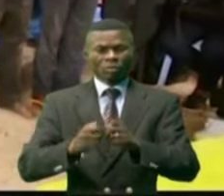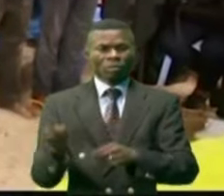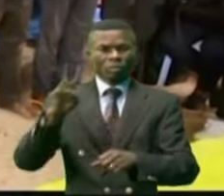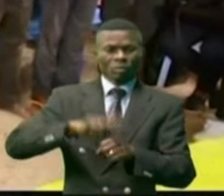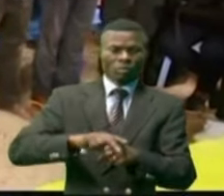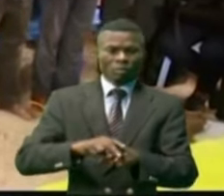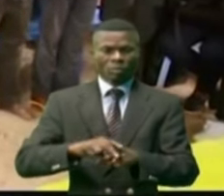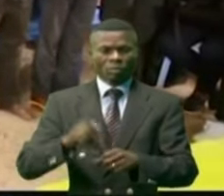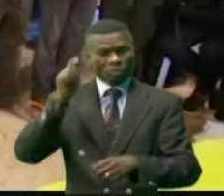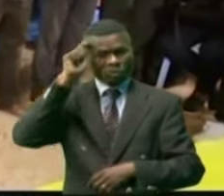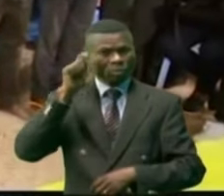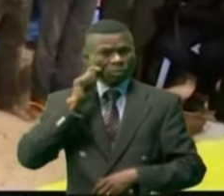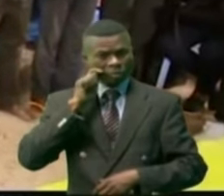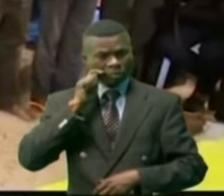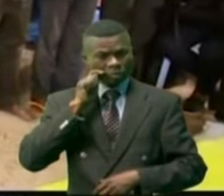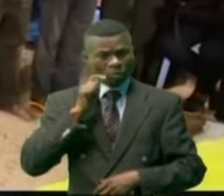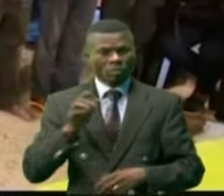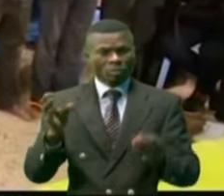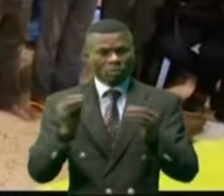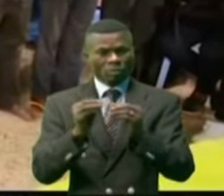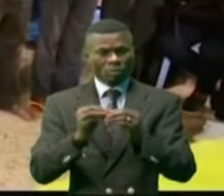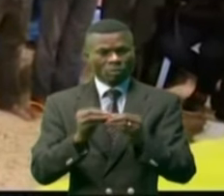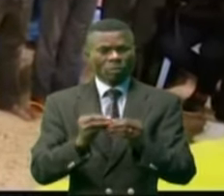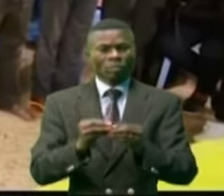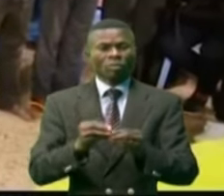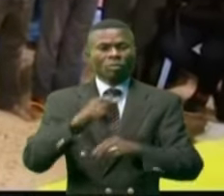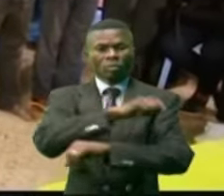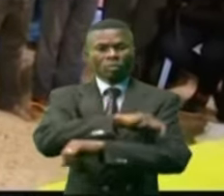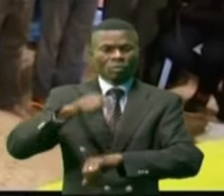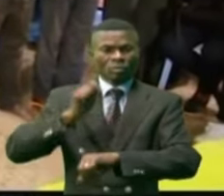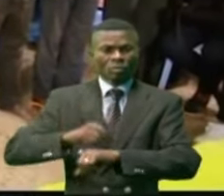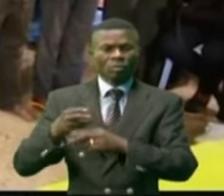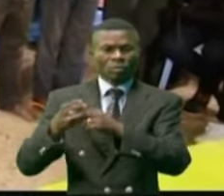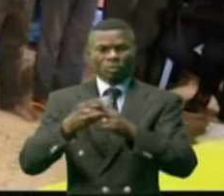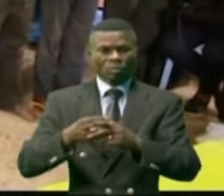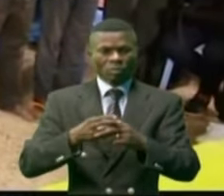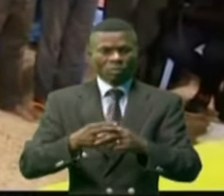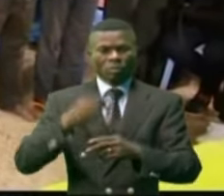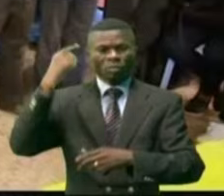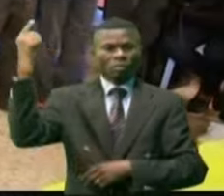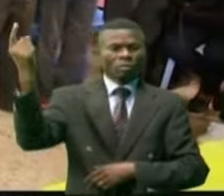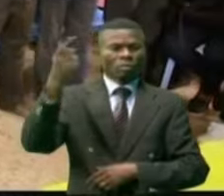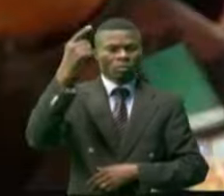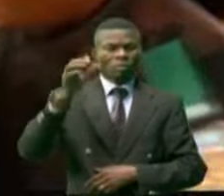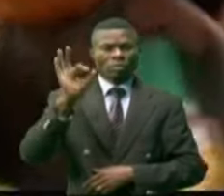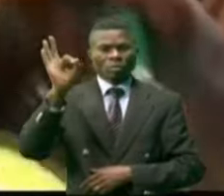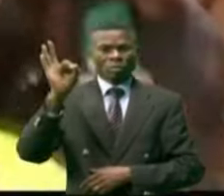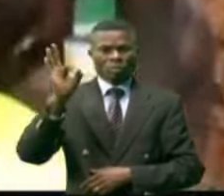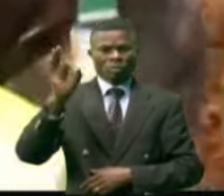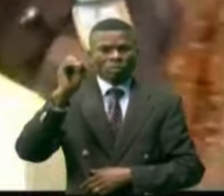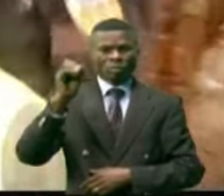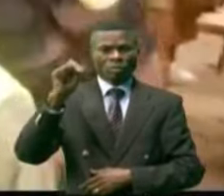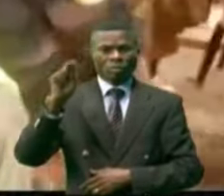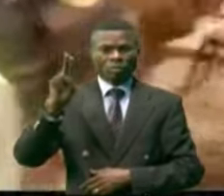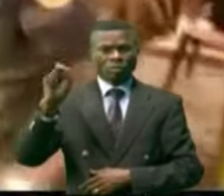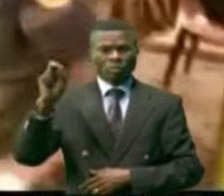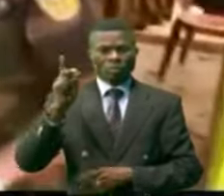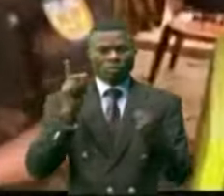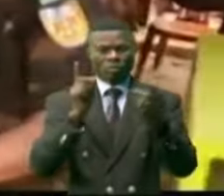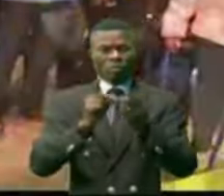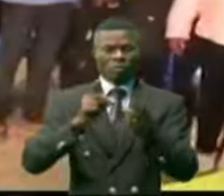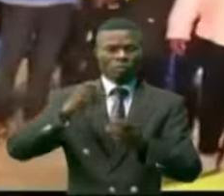des violences sexuelles et celles liées aux crimes contre la paix et la sécurité de l'humanité FONAREV veut rapprocher la justice